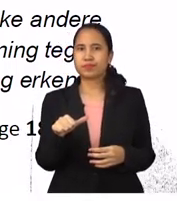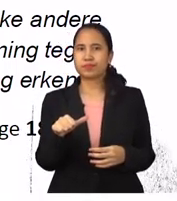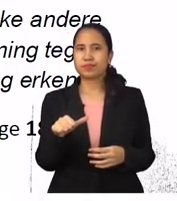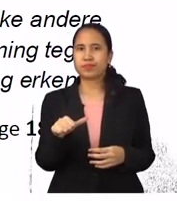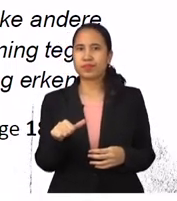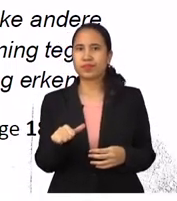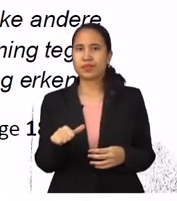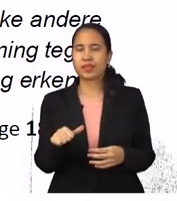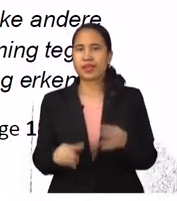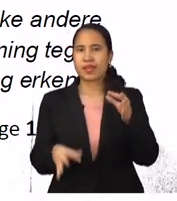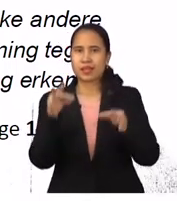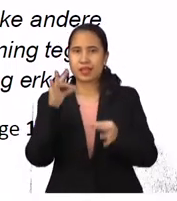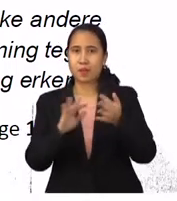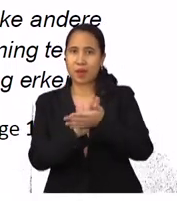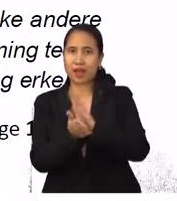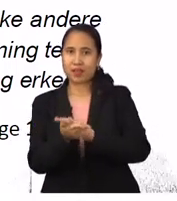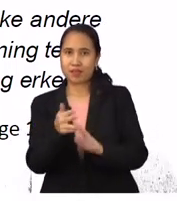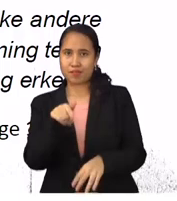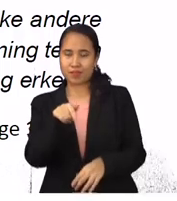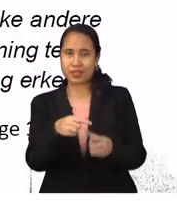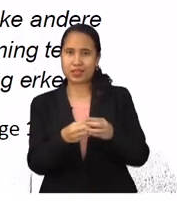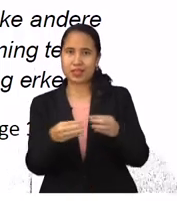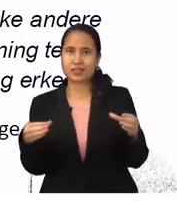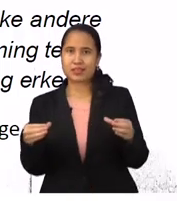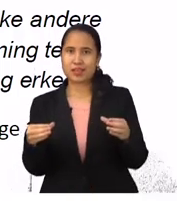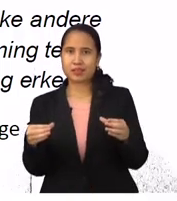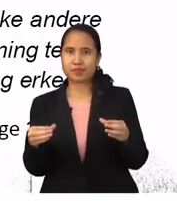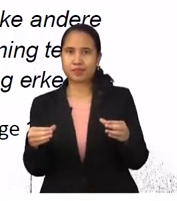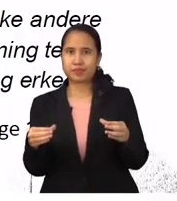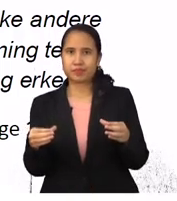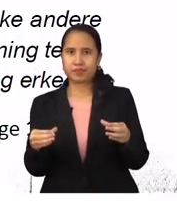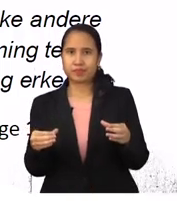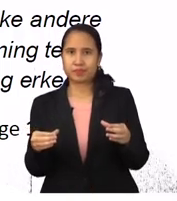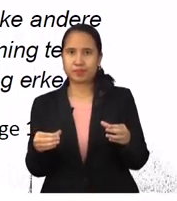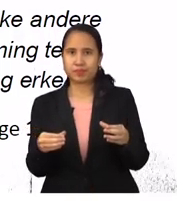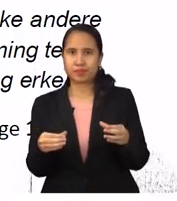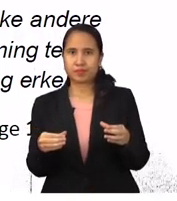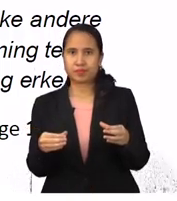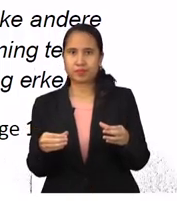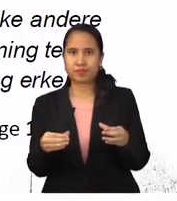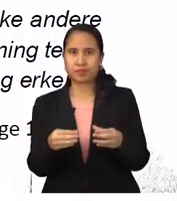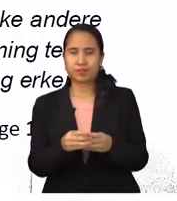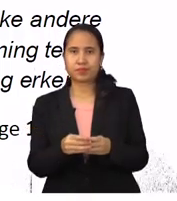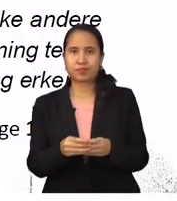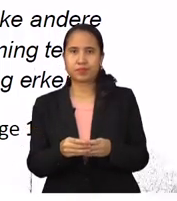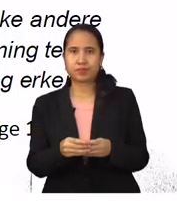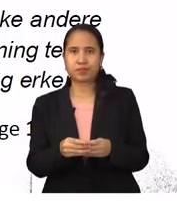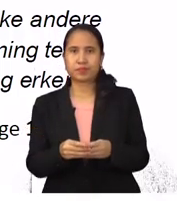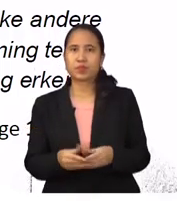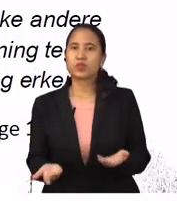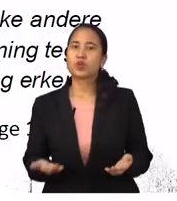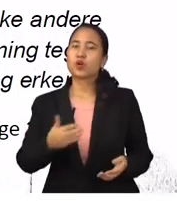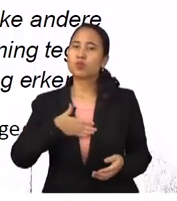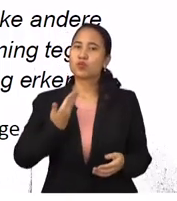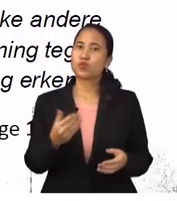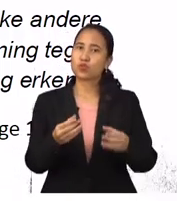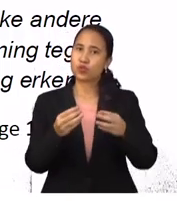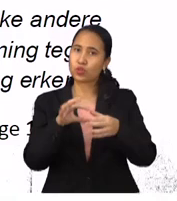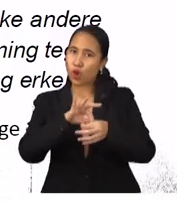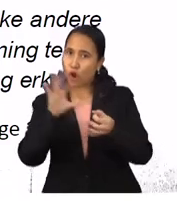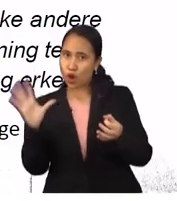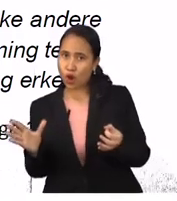rechten op behandeling van zijn zaak, met deugdelijke waarborgen en binnen een redelijke termijn door een bevoegde onafhankelijke